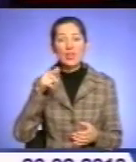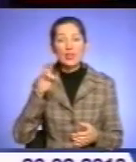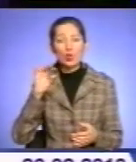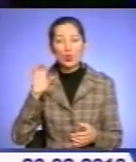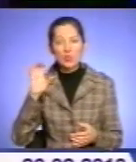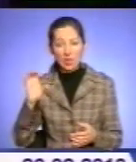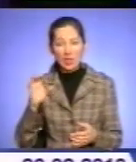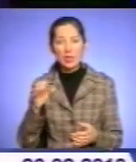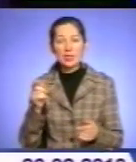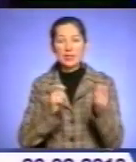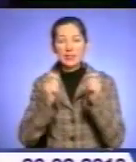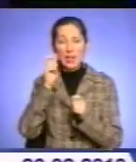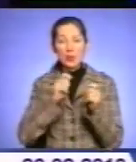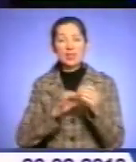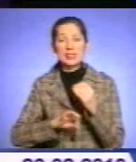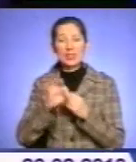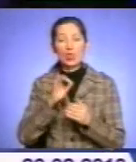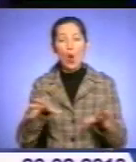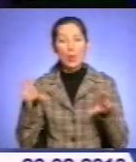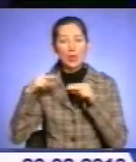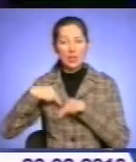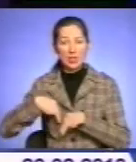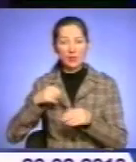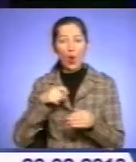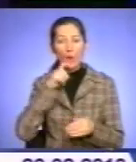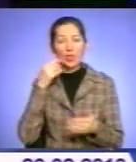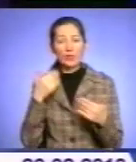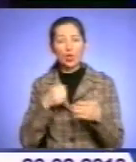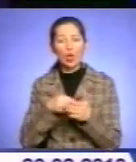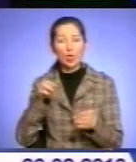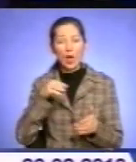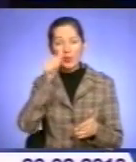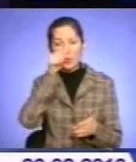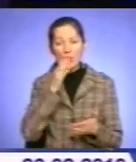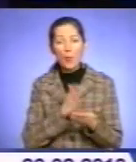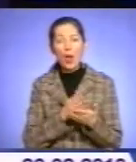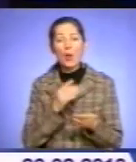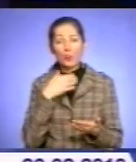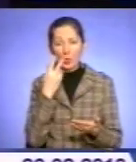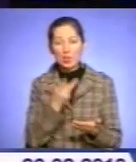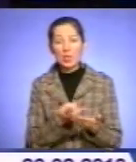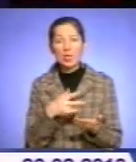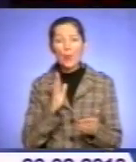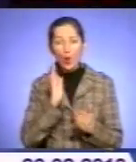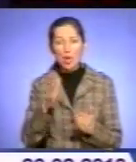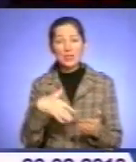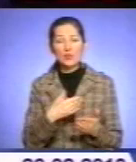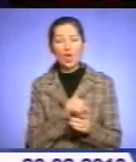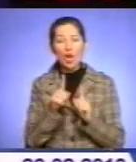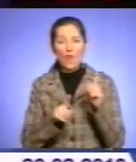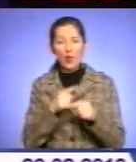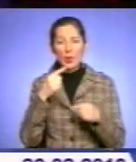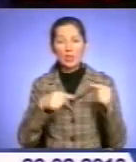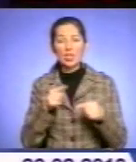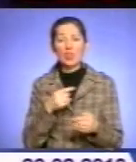партнерства у листопаді цього року. Але Україна вже до травня має продемонструвати відчутний прогрес у своїх реформах. Критичними